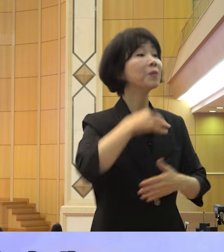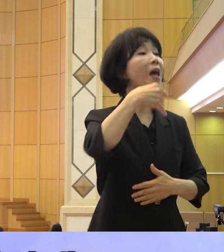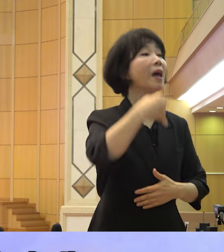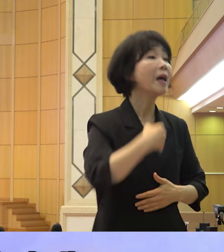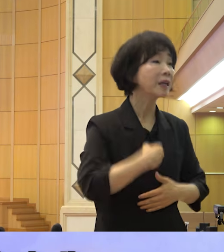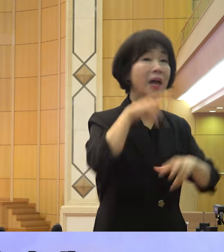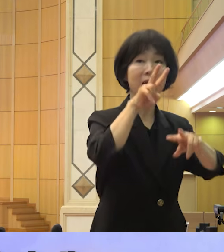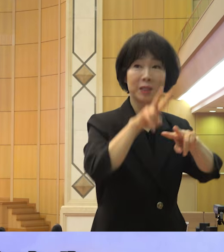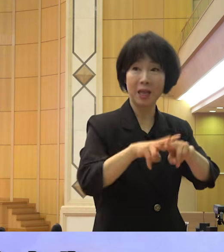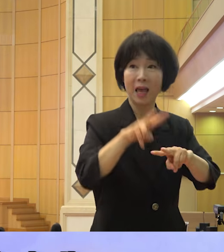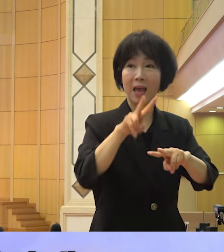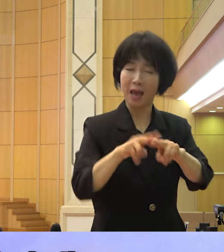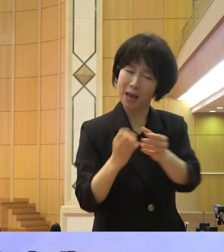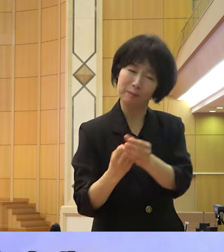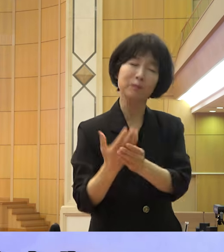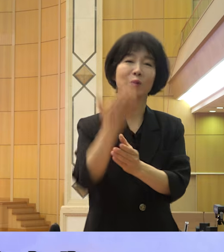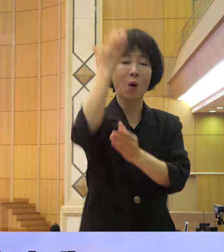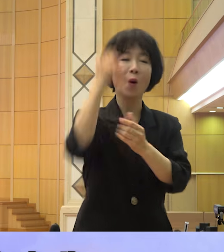할렐루야. 내게